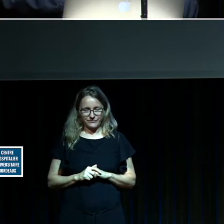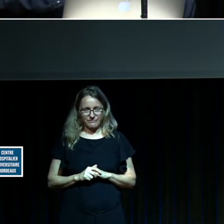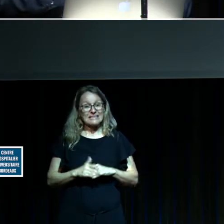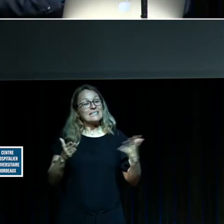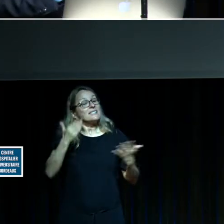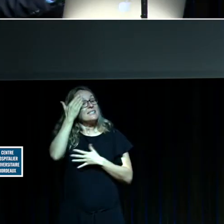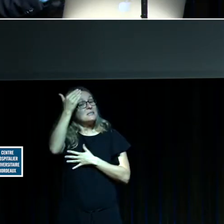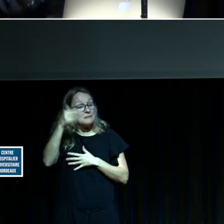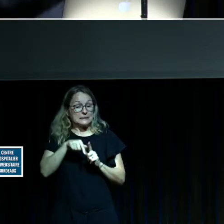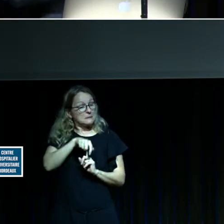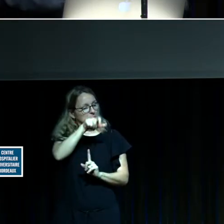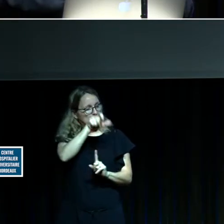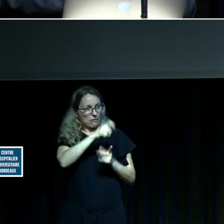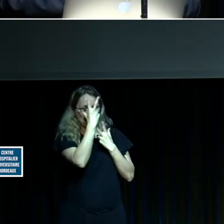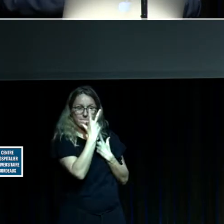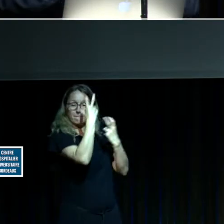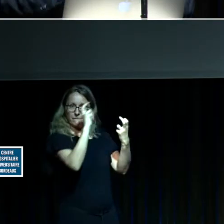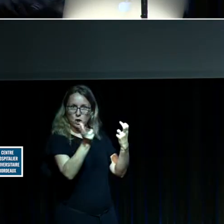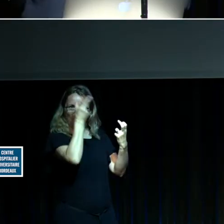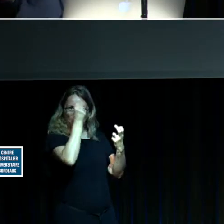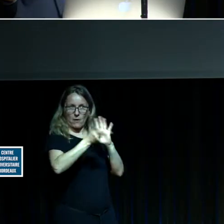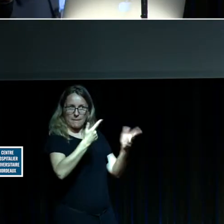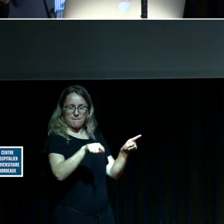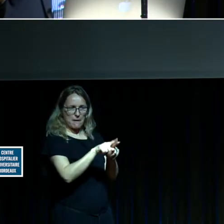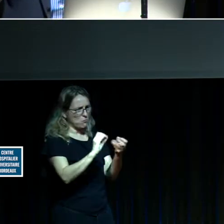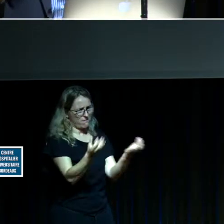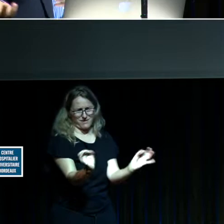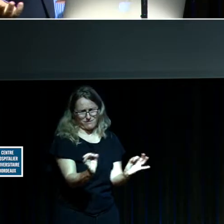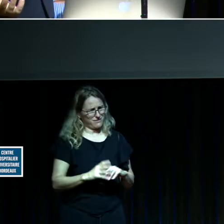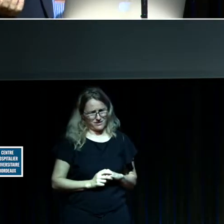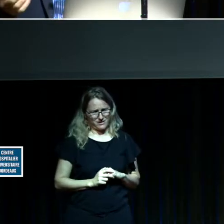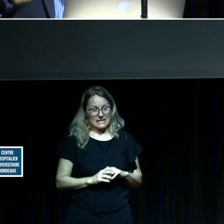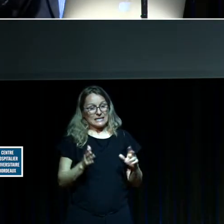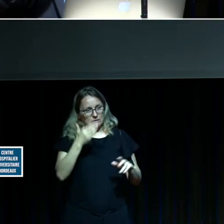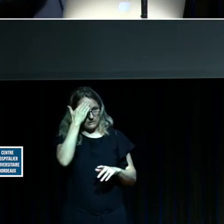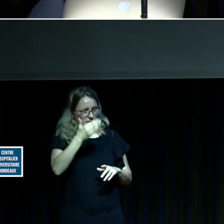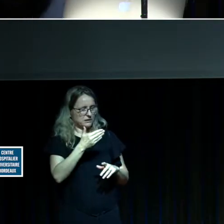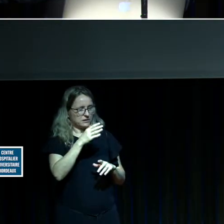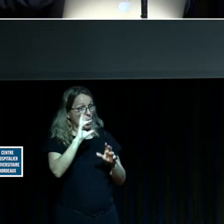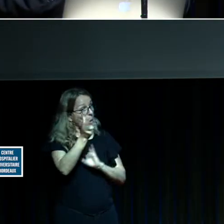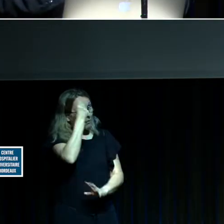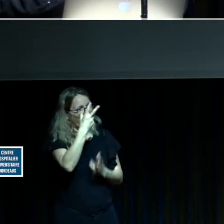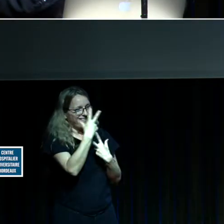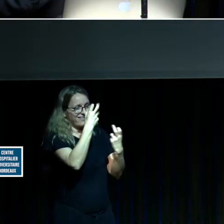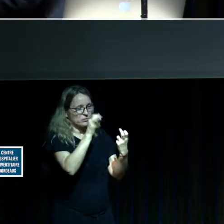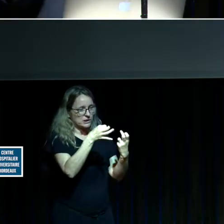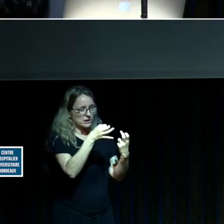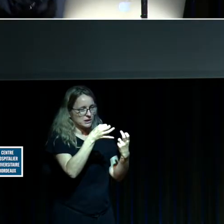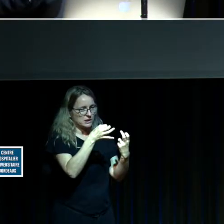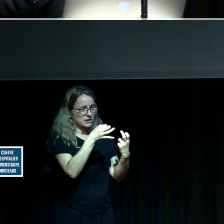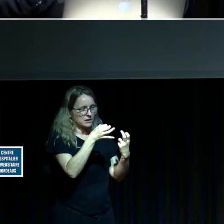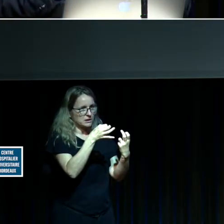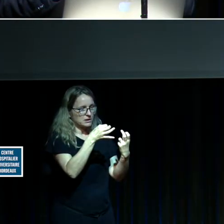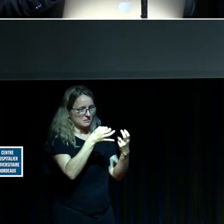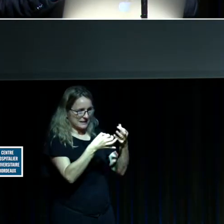Si la personne est capable de comprendre ce que vous venez de lui dire et de le répéter, c'est qu'il n'y a pas de problème dans son langage. S'il est capable, s'il a compris ce que vous lui demandiez, et